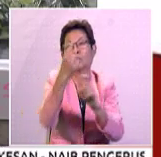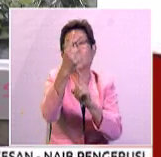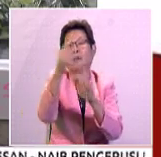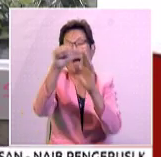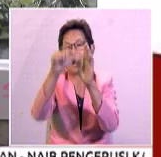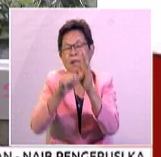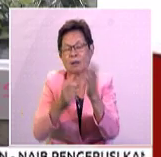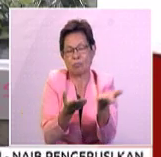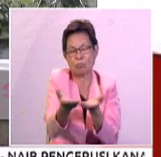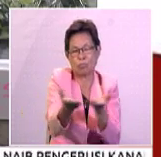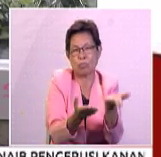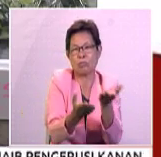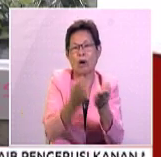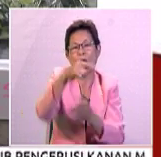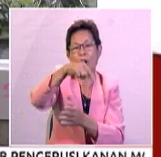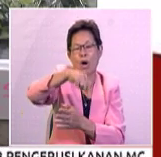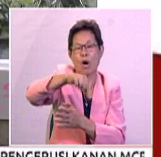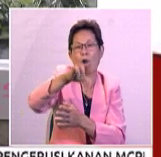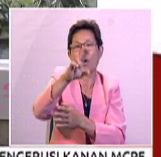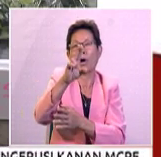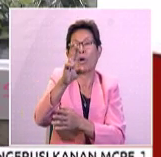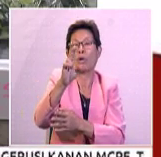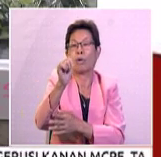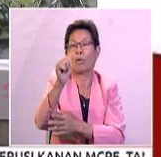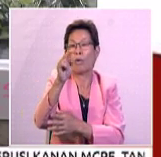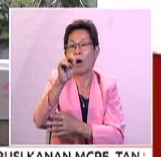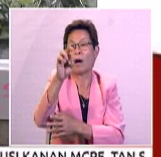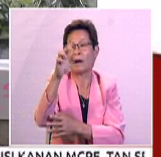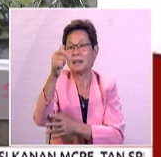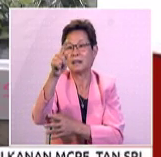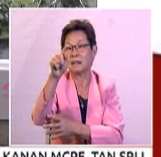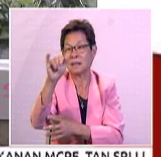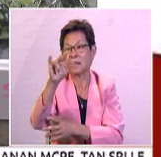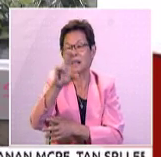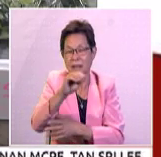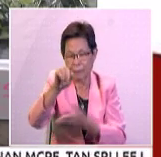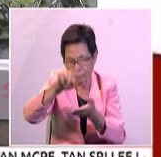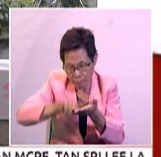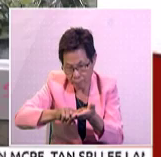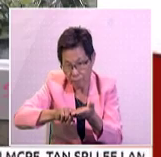Akta Perkhidmatan Kuarantin dan Pemeriksaan Malaysia.